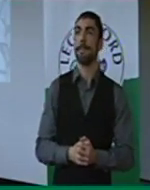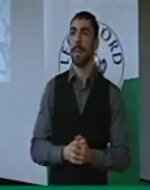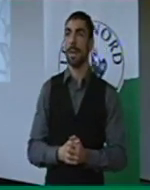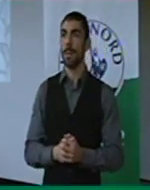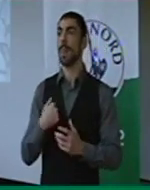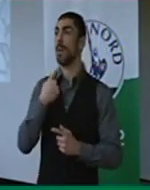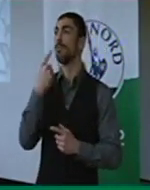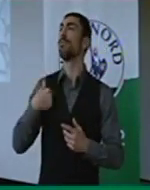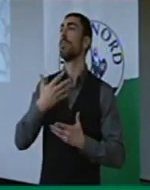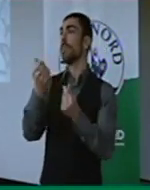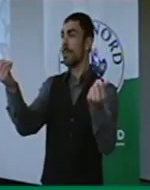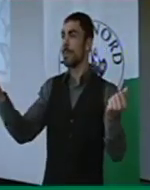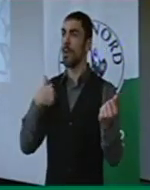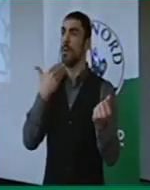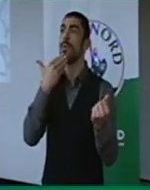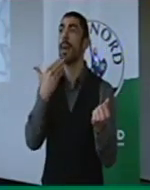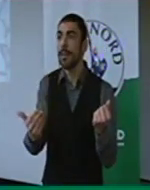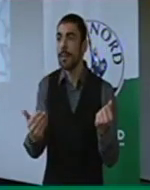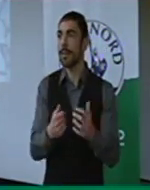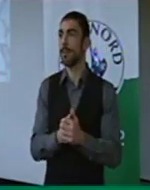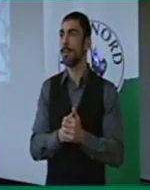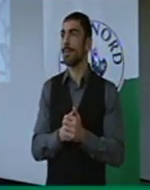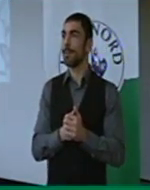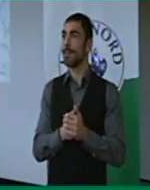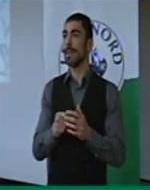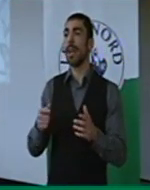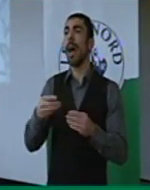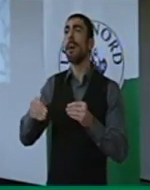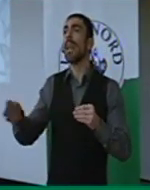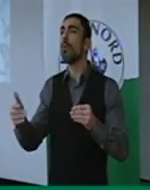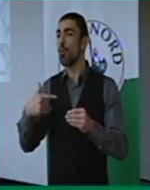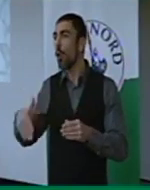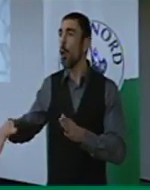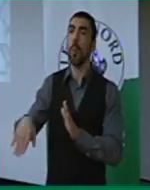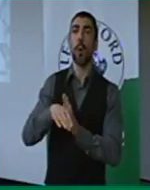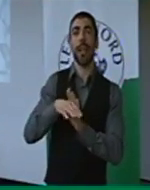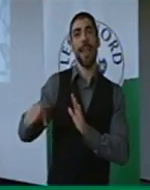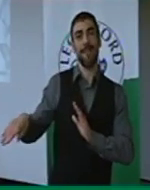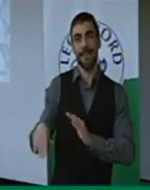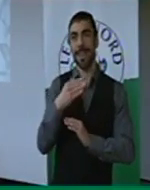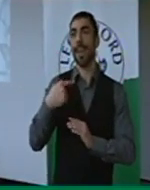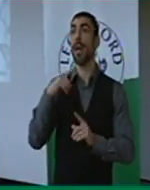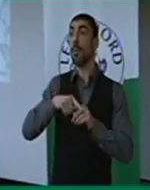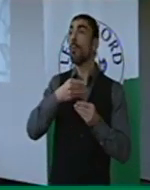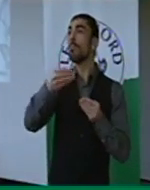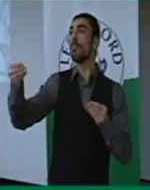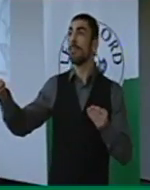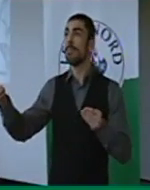io vi saluto e vi ringrazio portate via tutto il materiale che sia equa e datelo anche